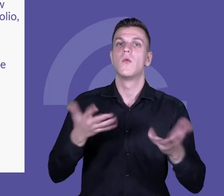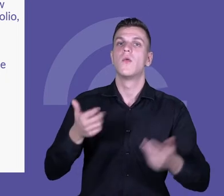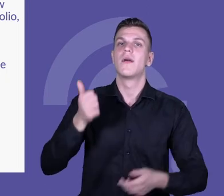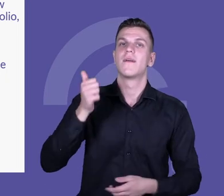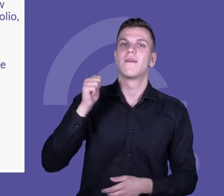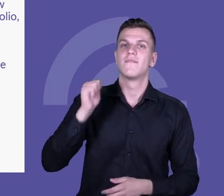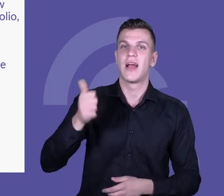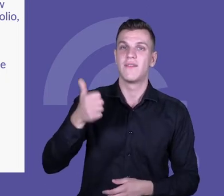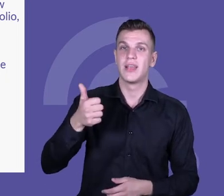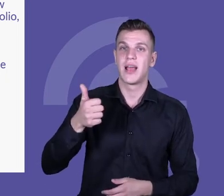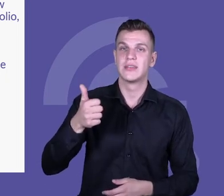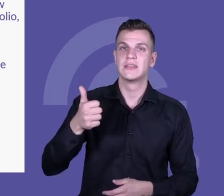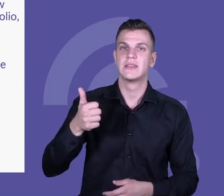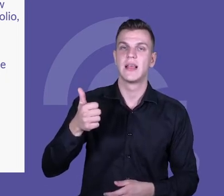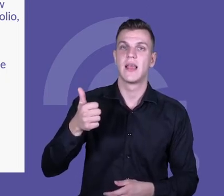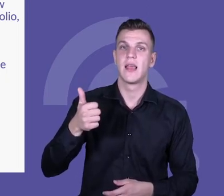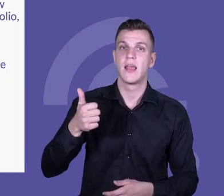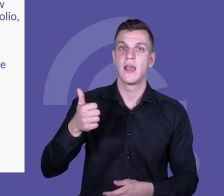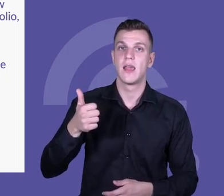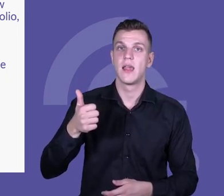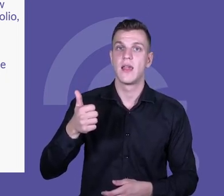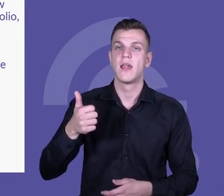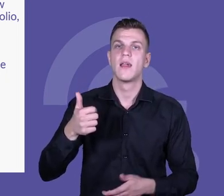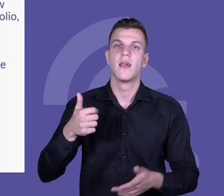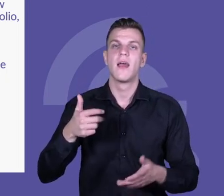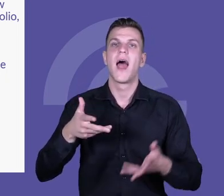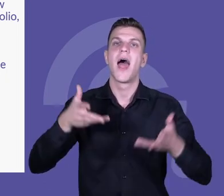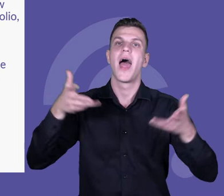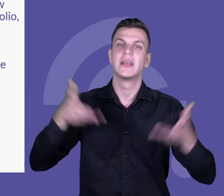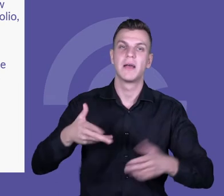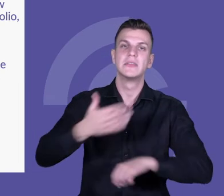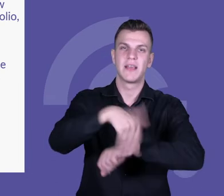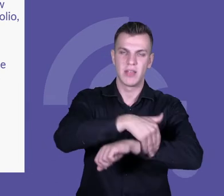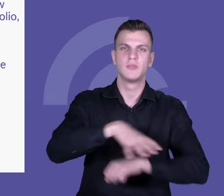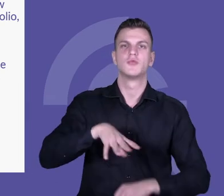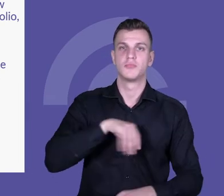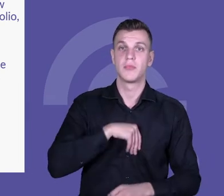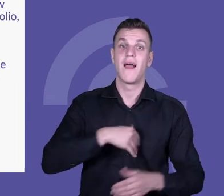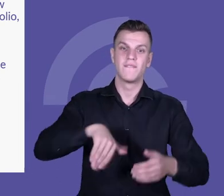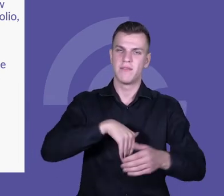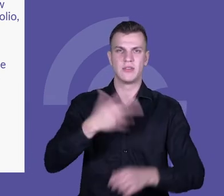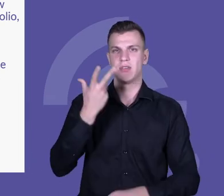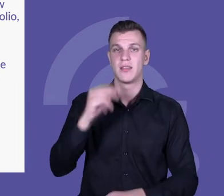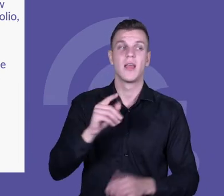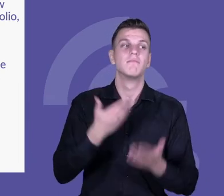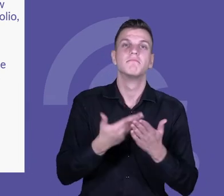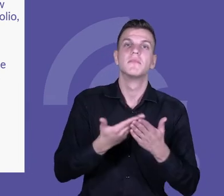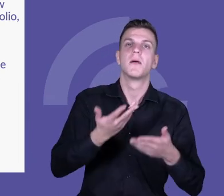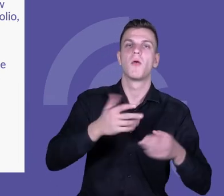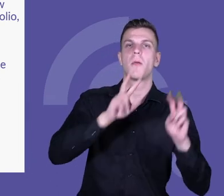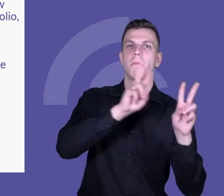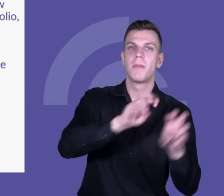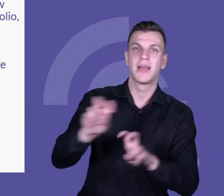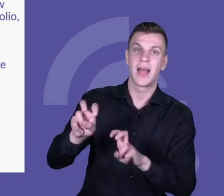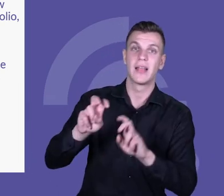poza ocenę kompetencji poza egzaminami zewnętrznymi. To na razie są na tyle nieokreślone konstrukty, te badania są na tyle niezaawansowane jeszcze na